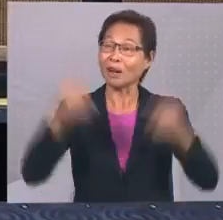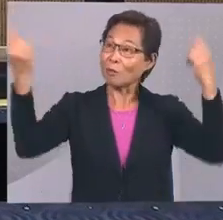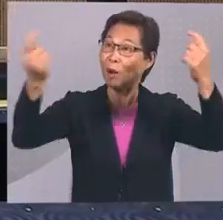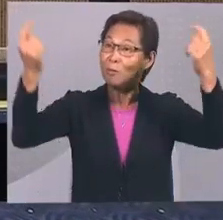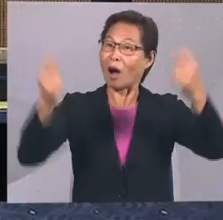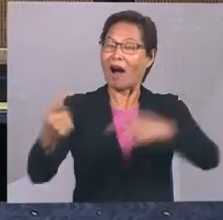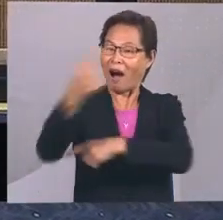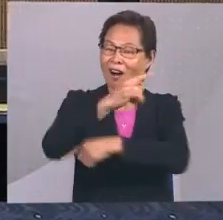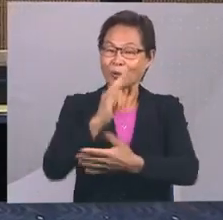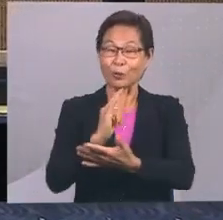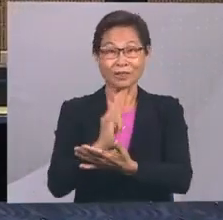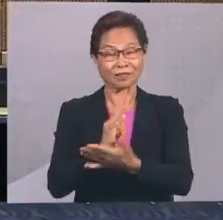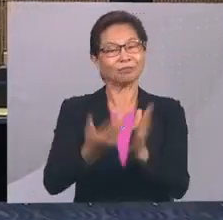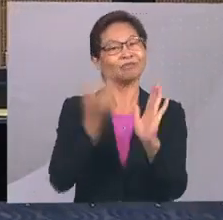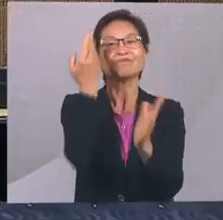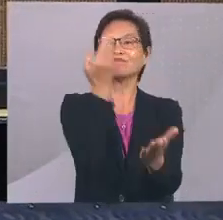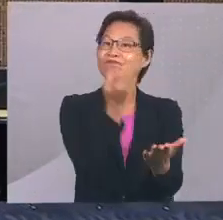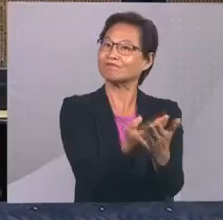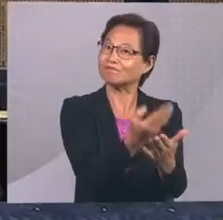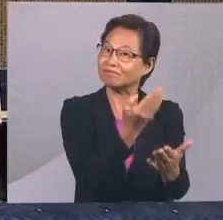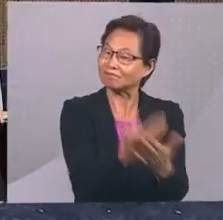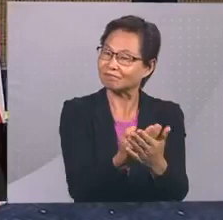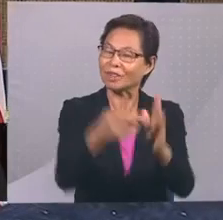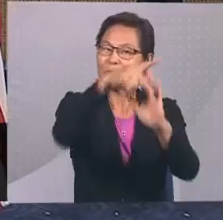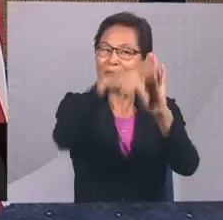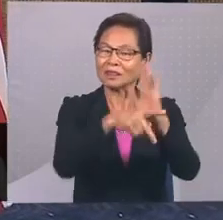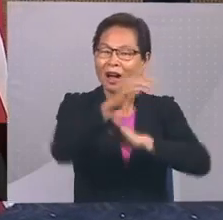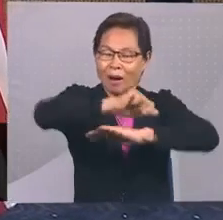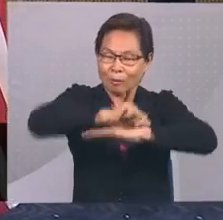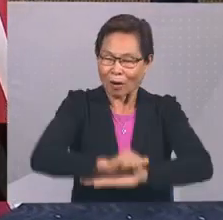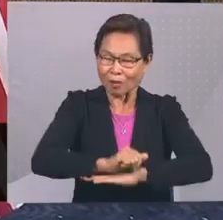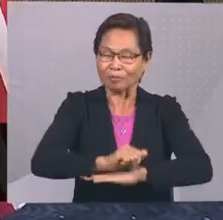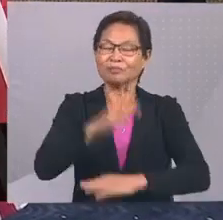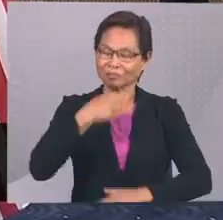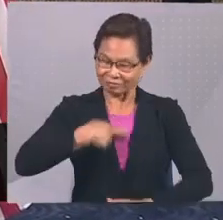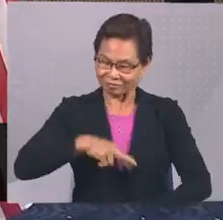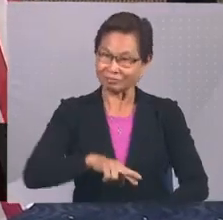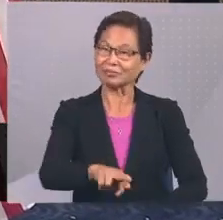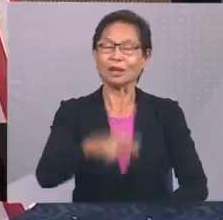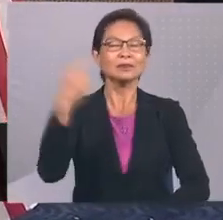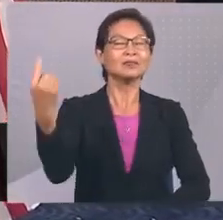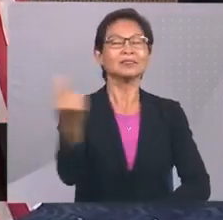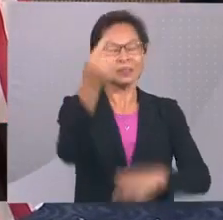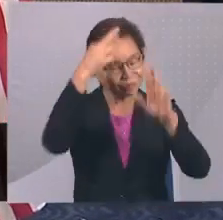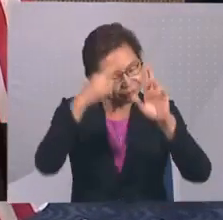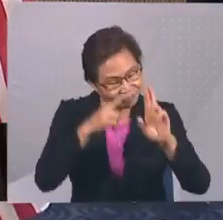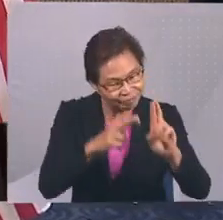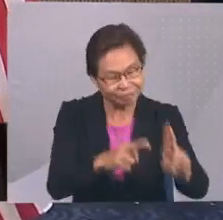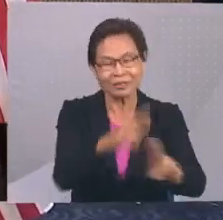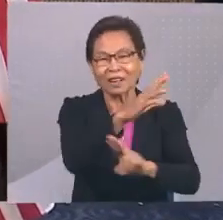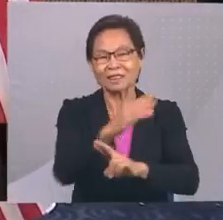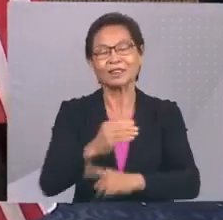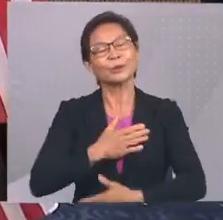Perayaan sebegini membuktikan bahawa prinsip dan amalan beragama sentiasa dihormati